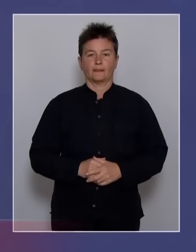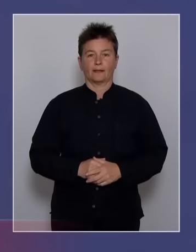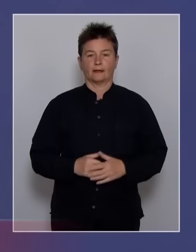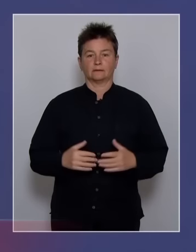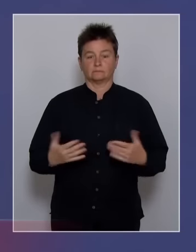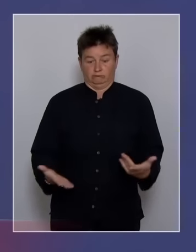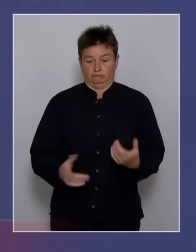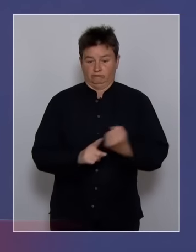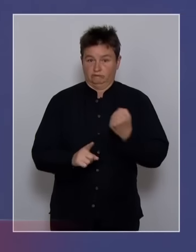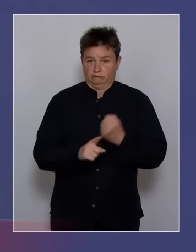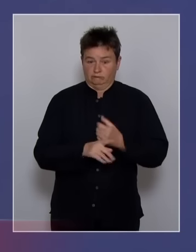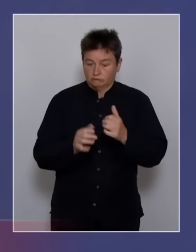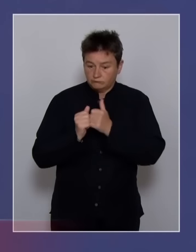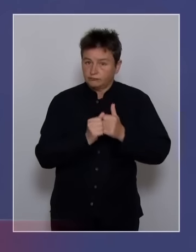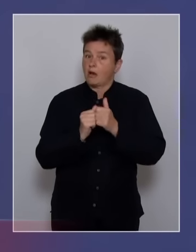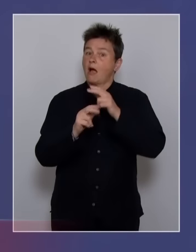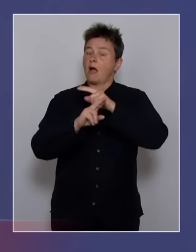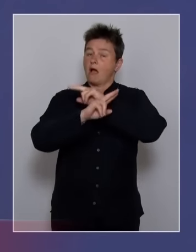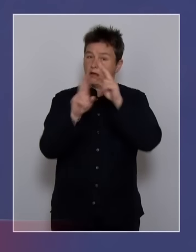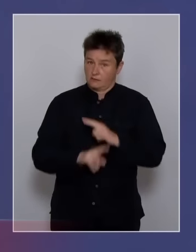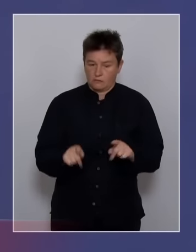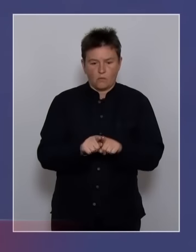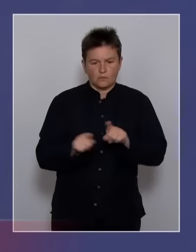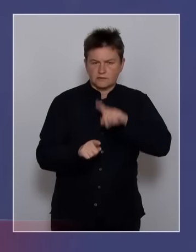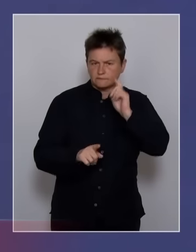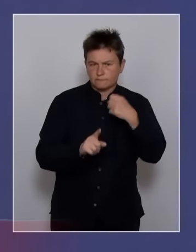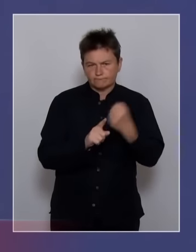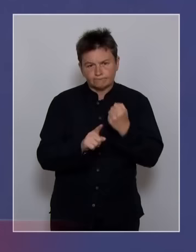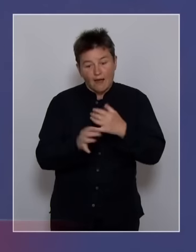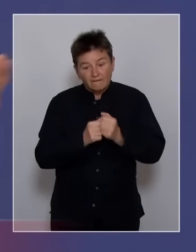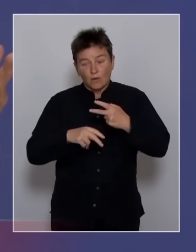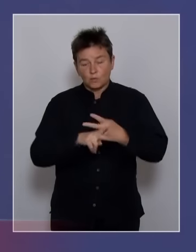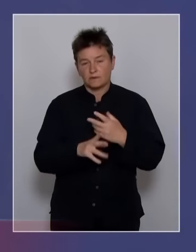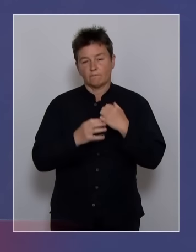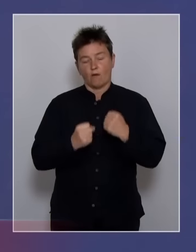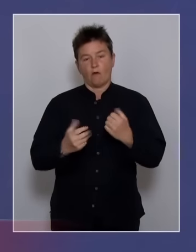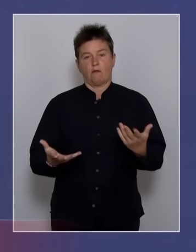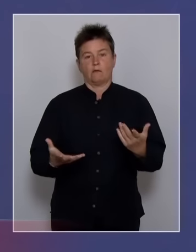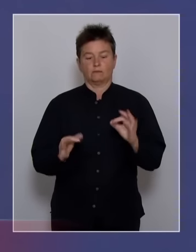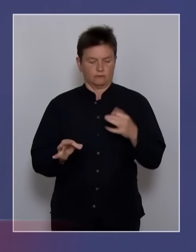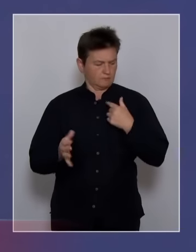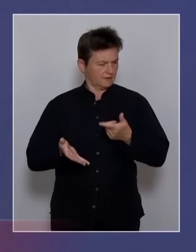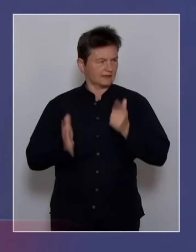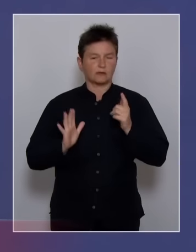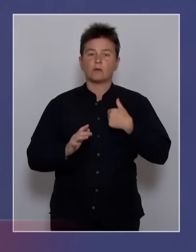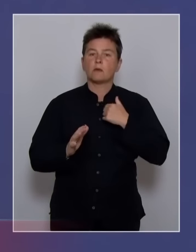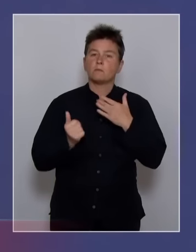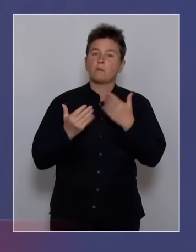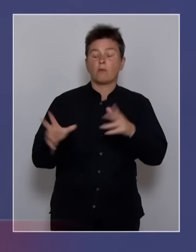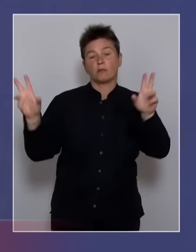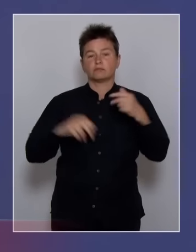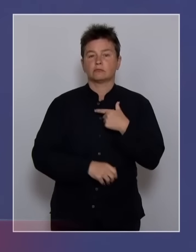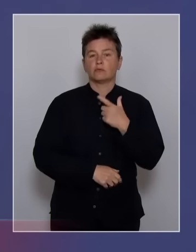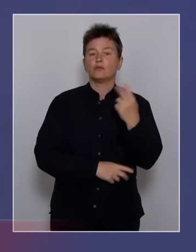ce combat nous le menerons à l'international mais nous devons aussi en renforcer les instruments il y a 7 ans je proposais les alliances d